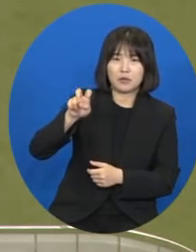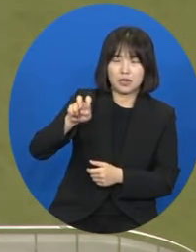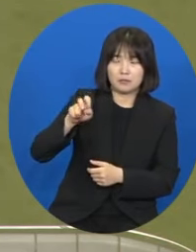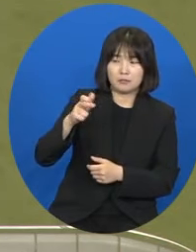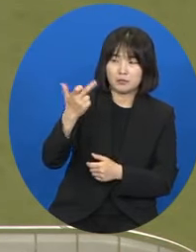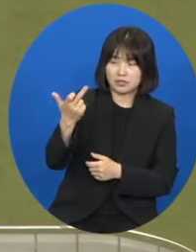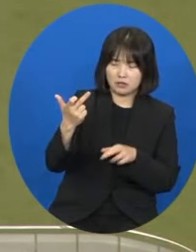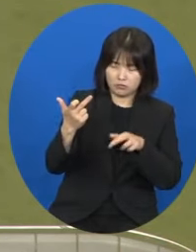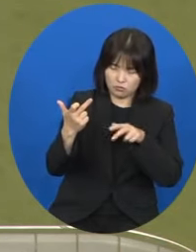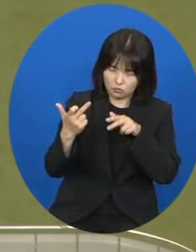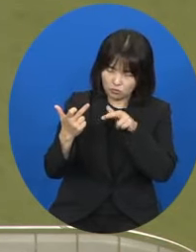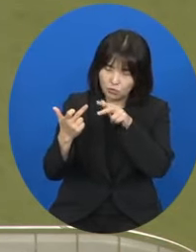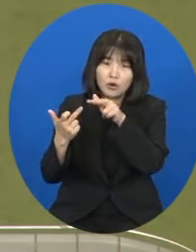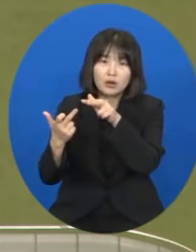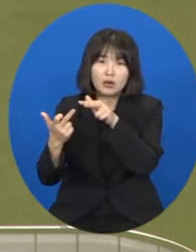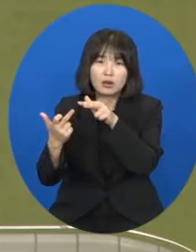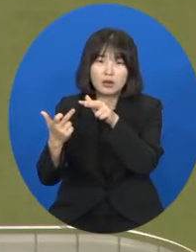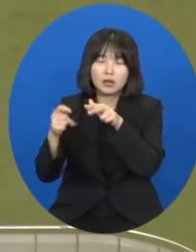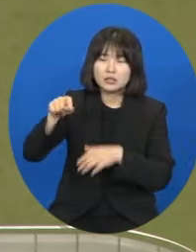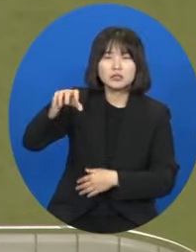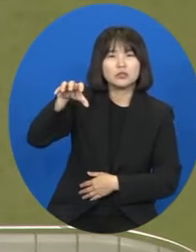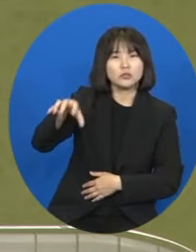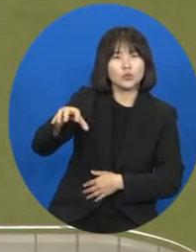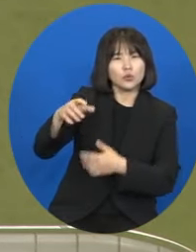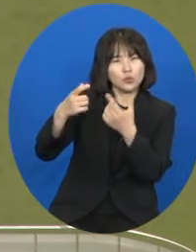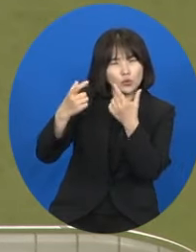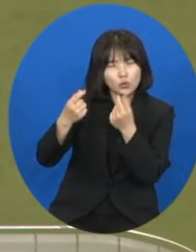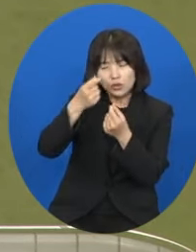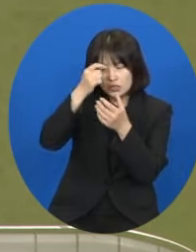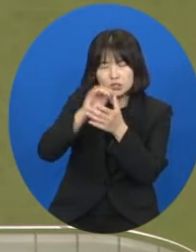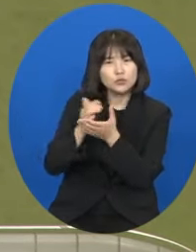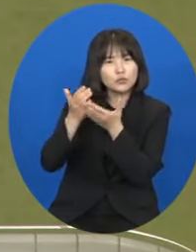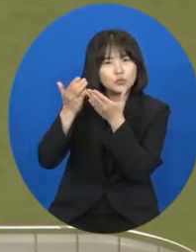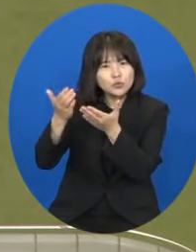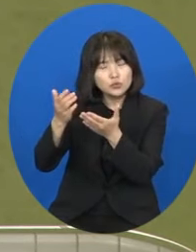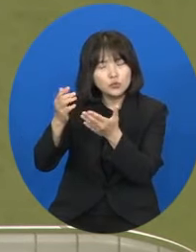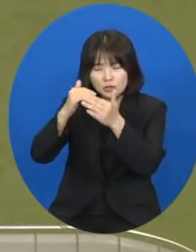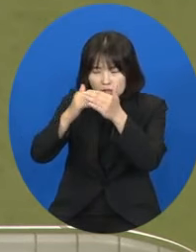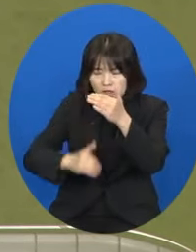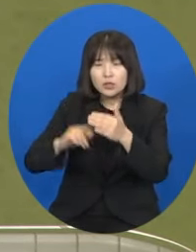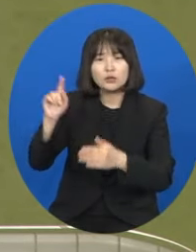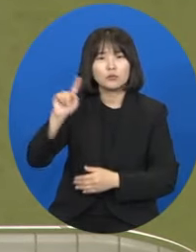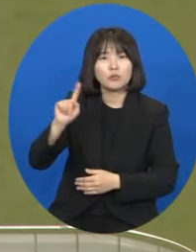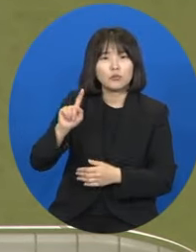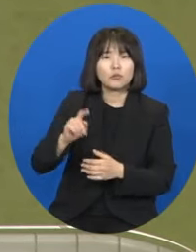올라갑니다. 그리고 그곳에서 똑같이 기도를 드리는데 이번 기도 내용이 이랬습니다.